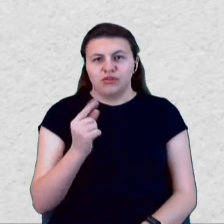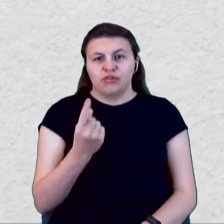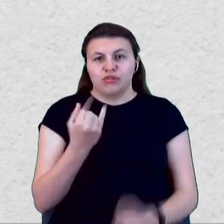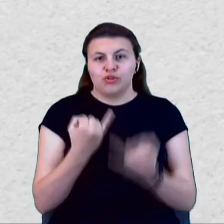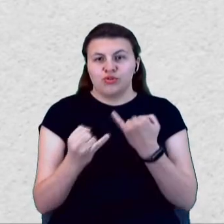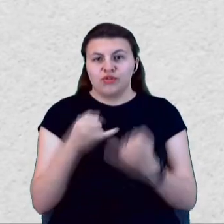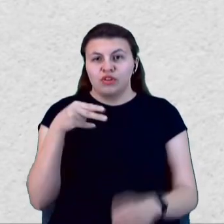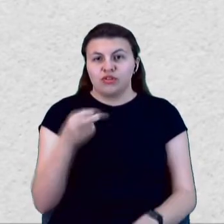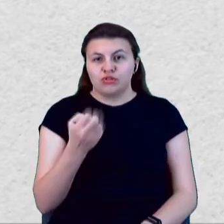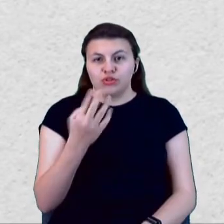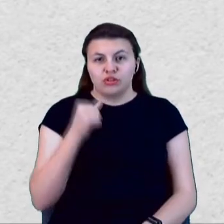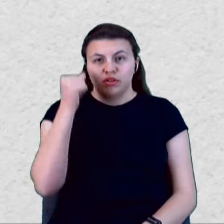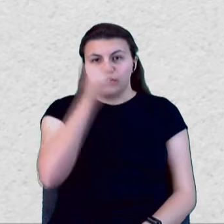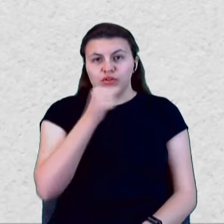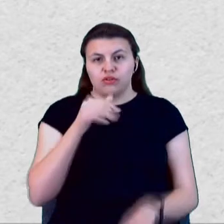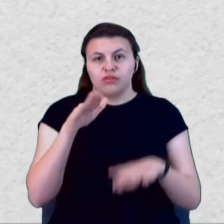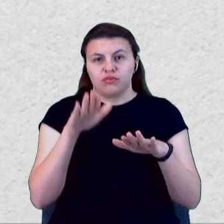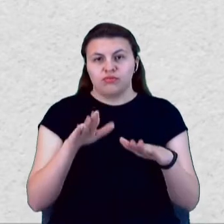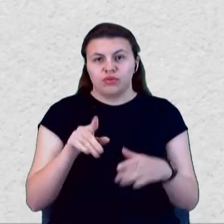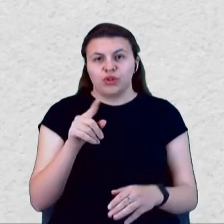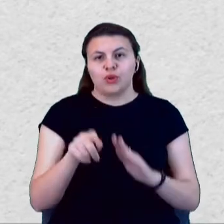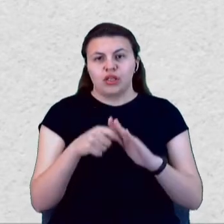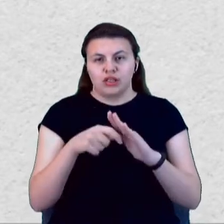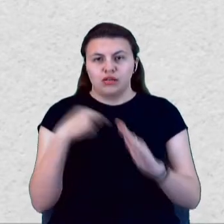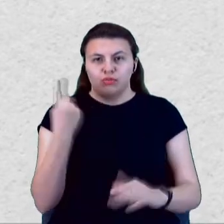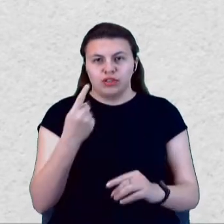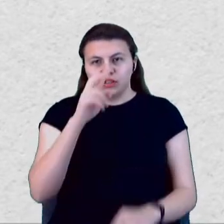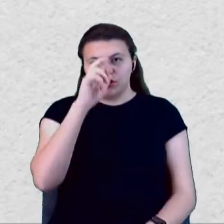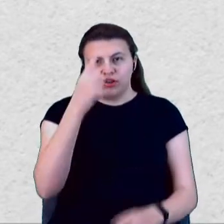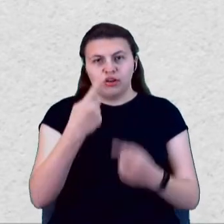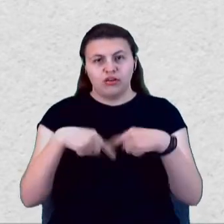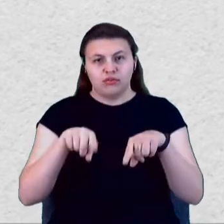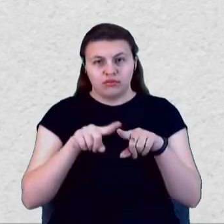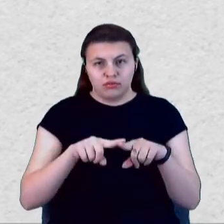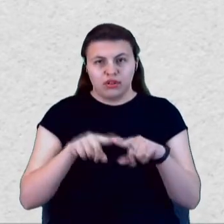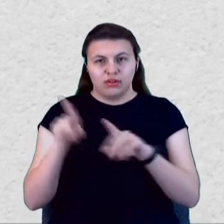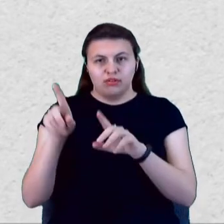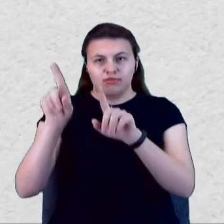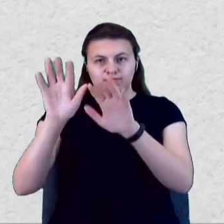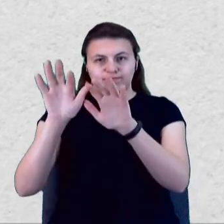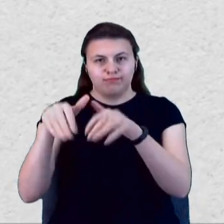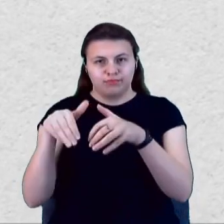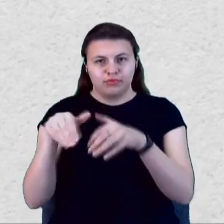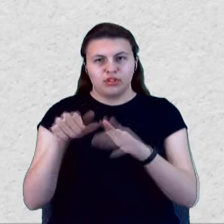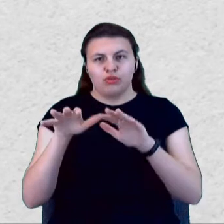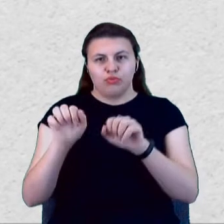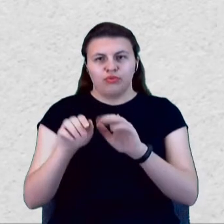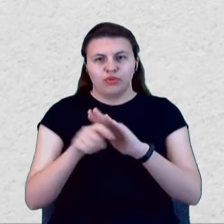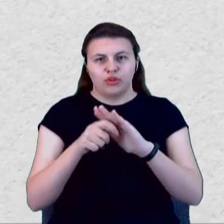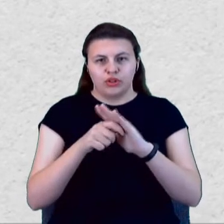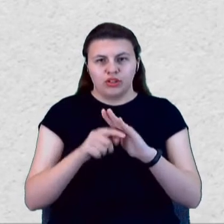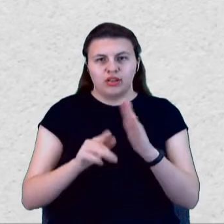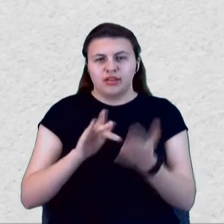2014 року в місті розташована Донецька обласна державна адміністрація, евакуйована із окупованого Донецька. Краматорськ – центр